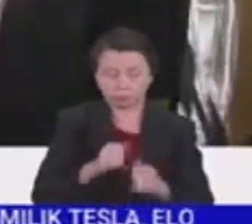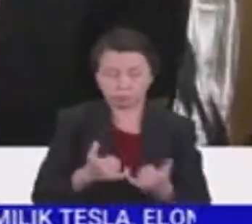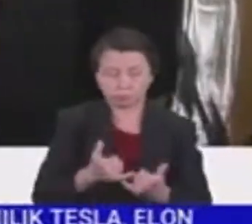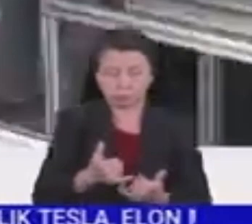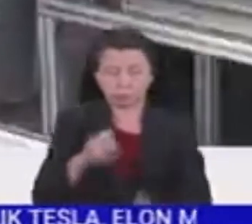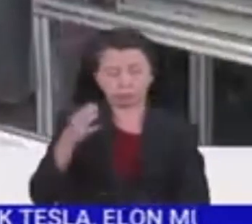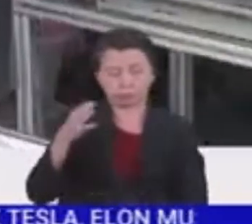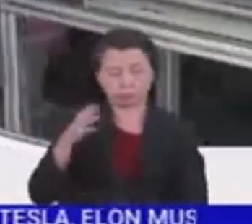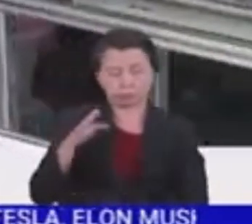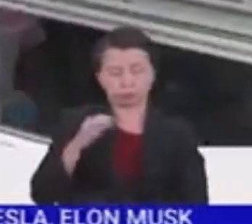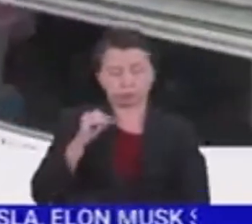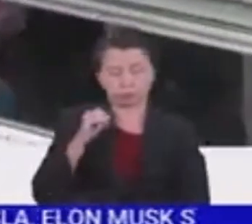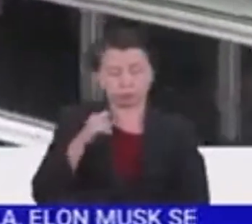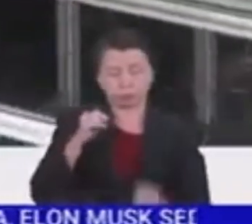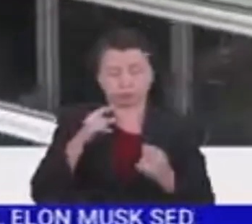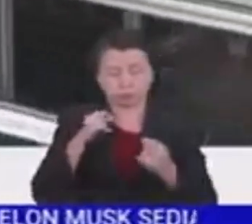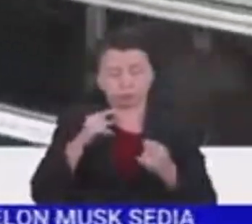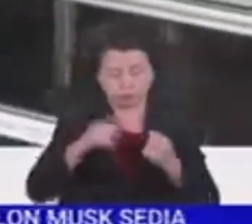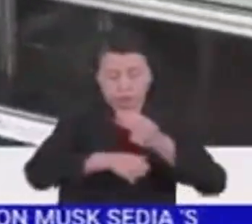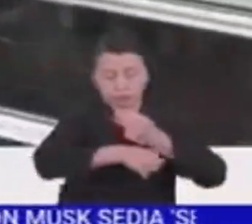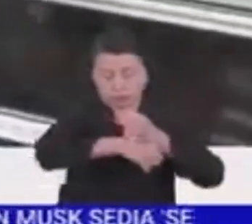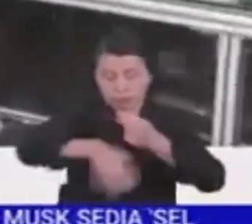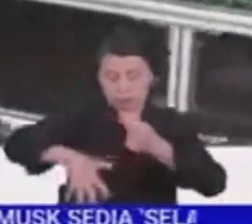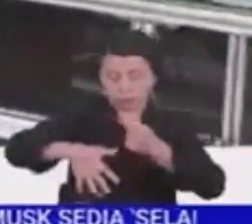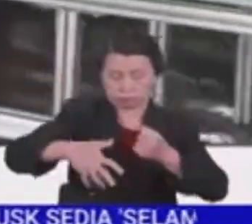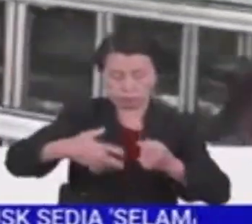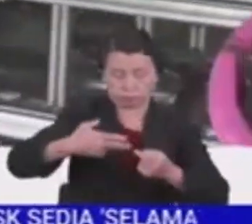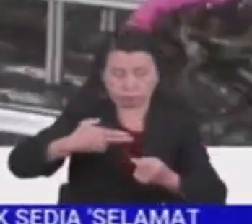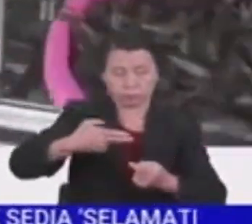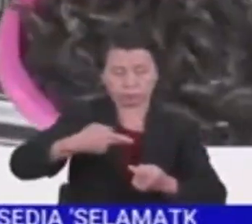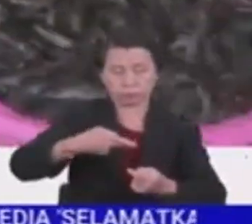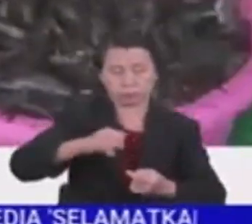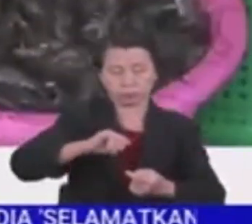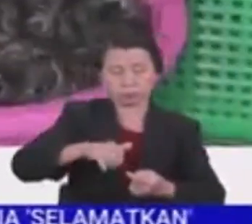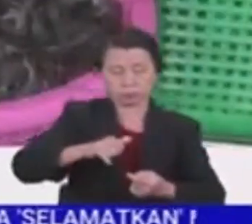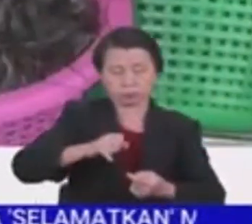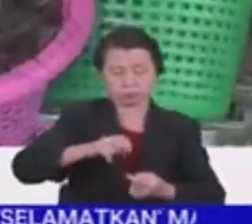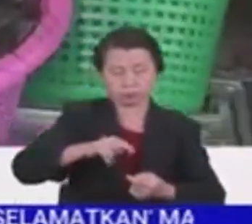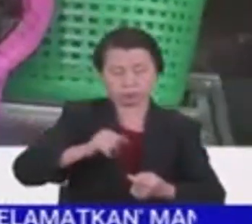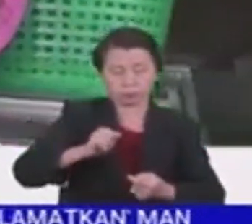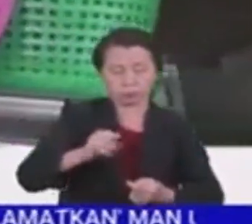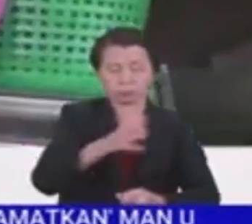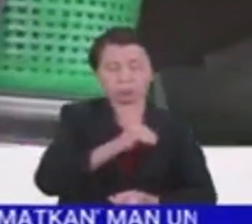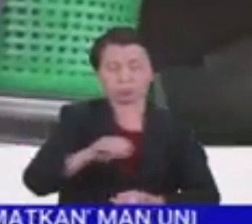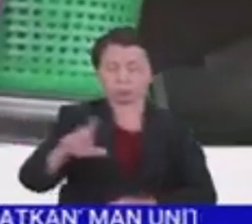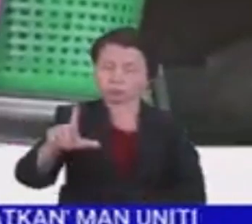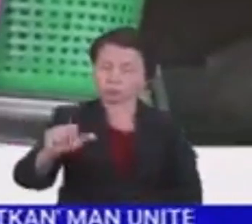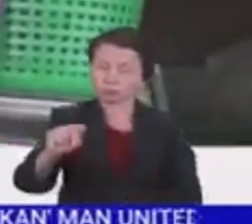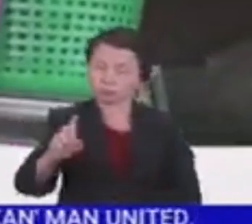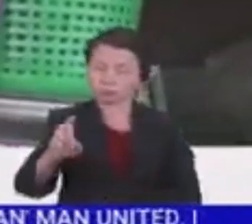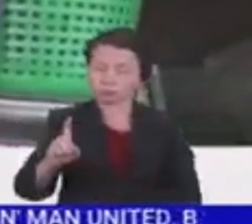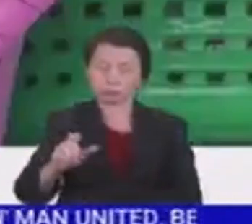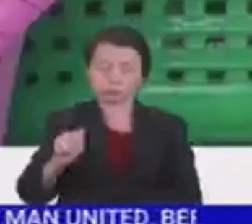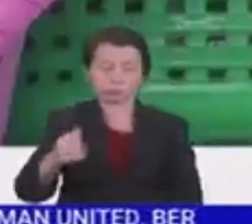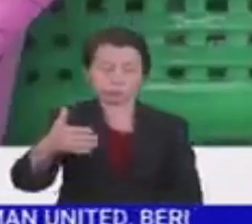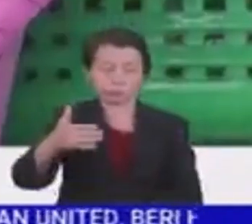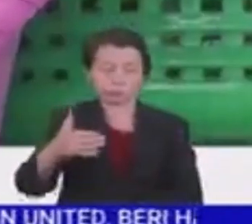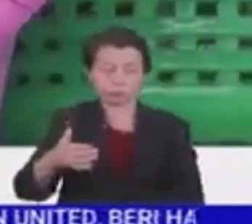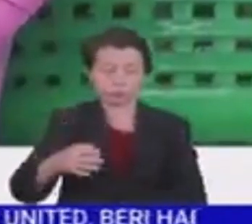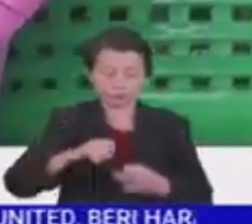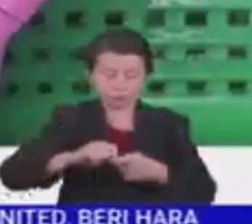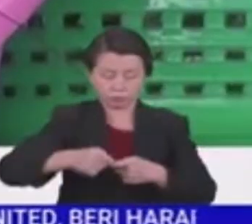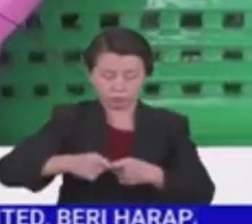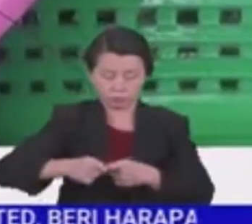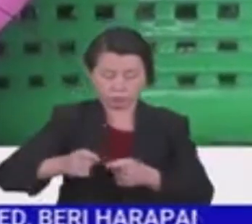Blue Archipelago Berhad, anak syarikat di bawah Khazanah Nasional Berhad. Sementara itu, ladang akuakultur ternakan udang